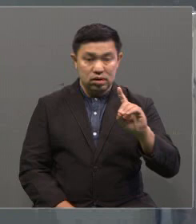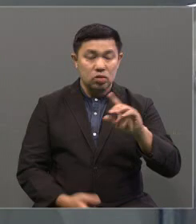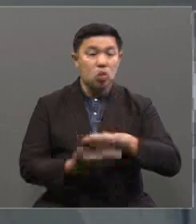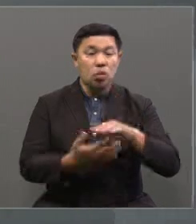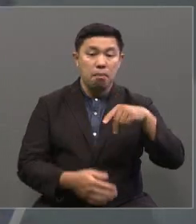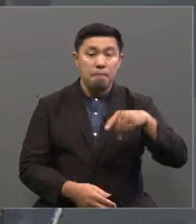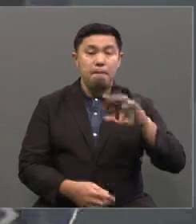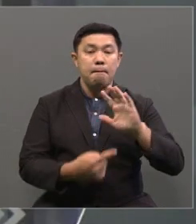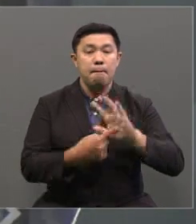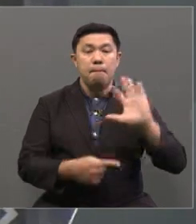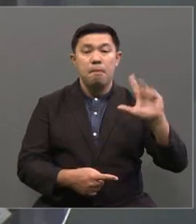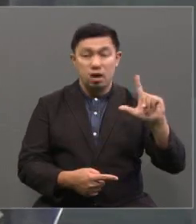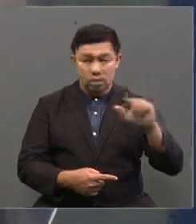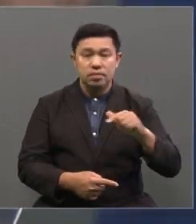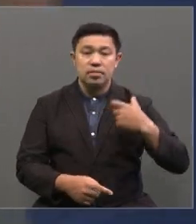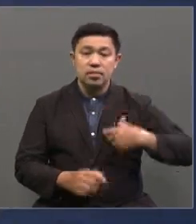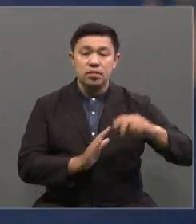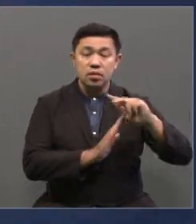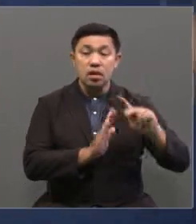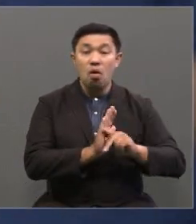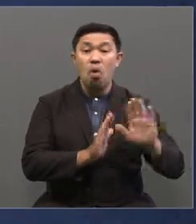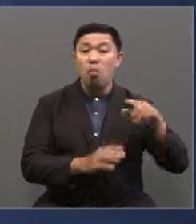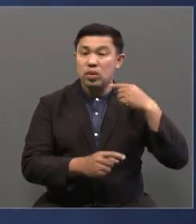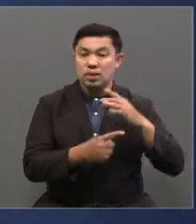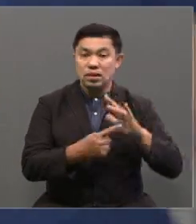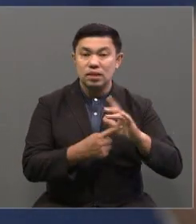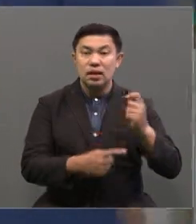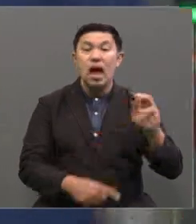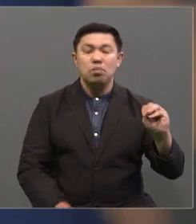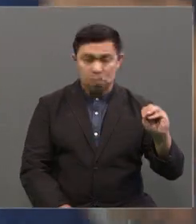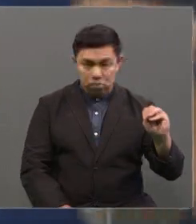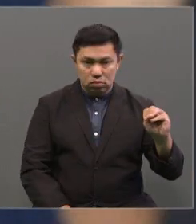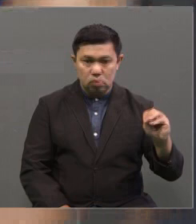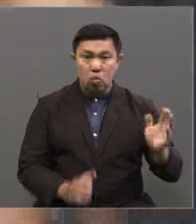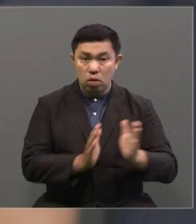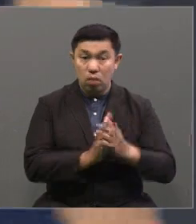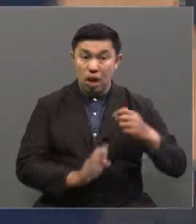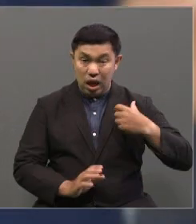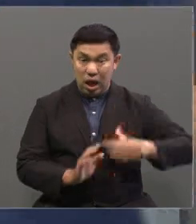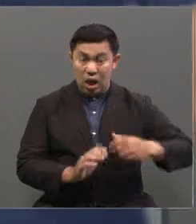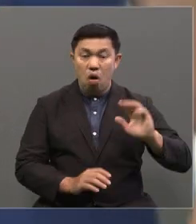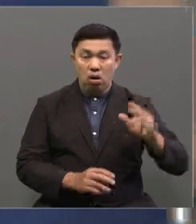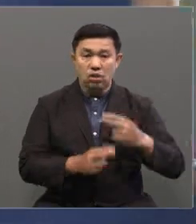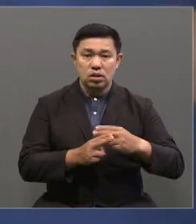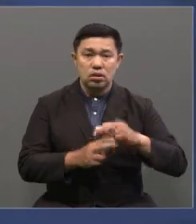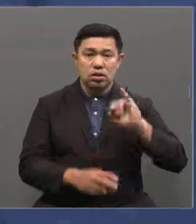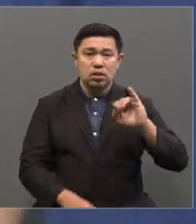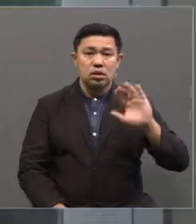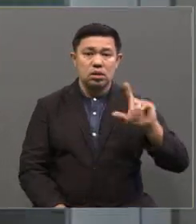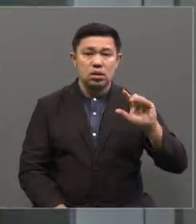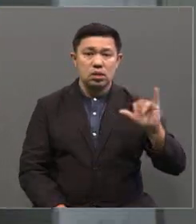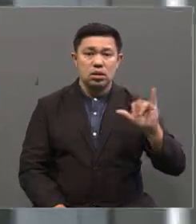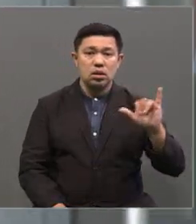ไปรับทราบข้อกล่าวหากับทางพนักงานสอบสวนกองบังคับการปราบปรามพร้อมกับทนายความของเธออีกทีหนึ่งนะชื่อนายชัยยาคุ้ม